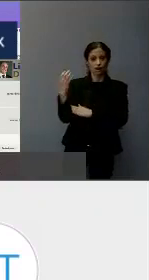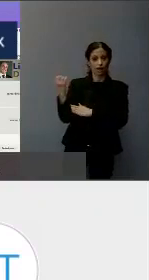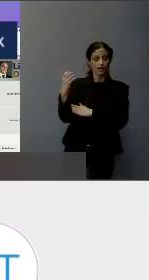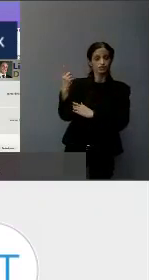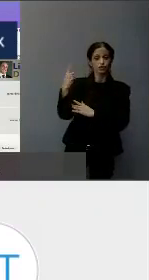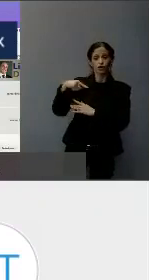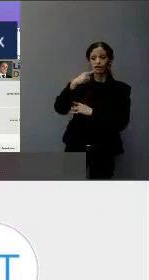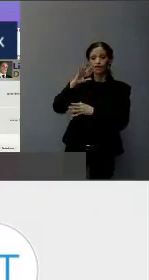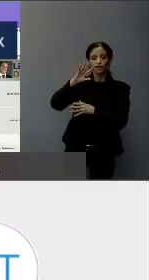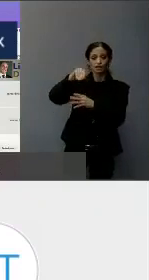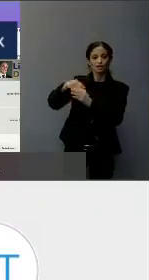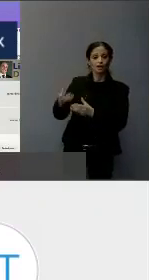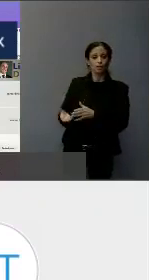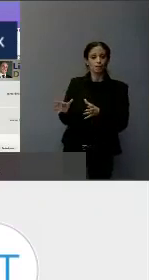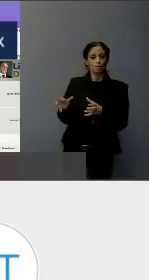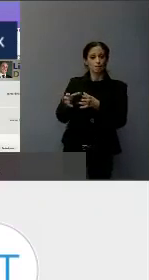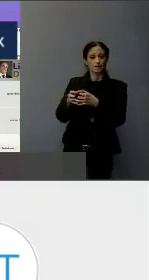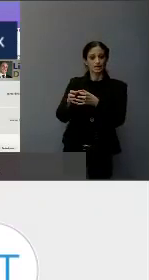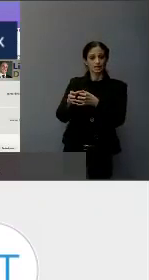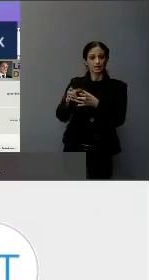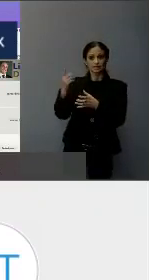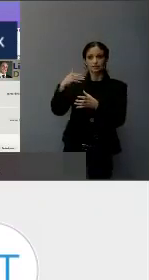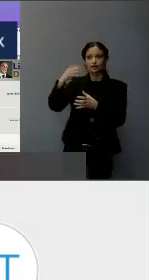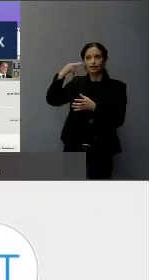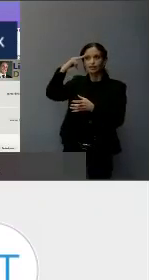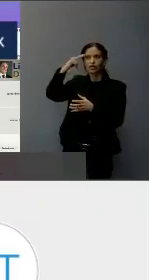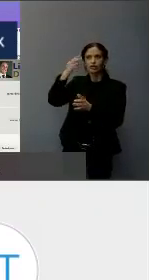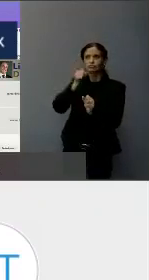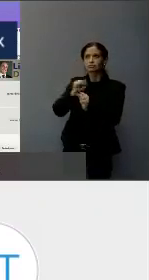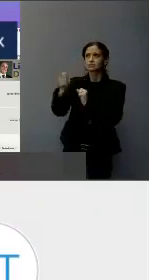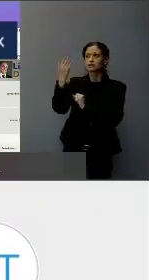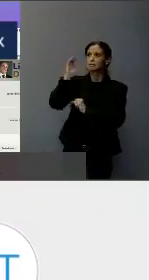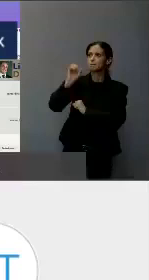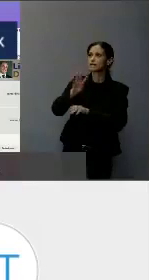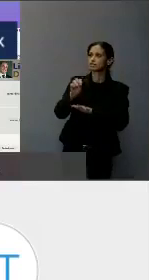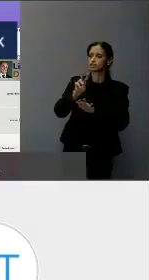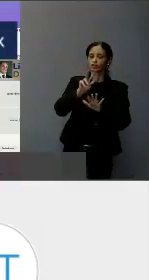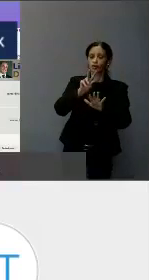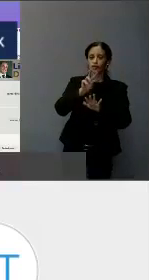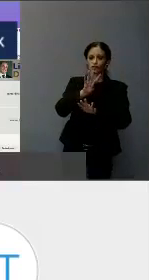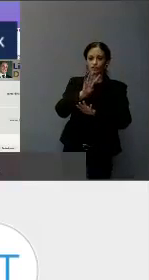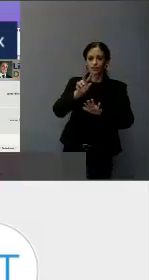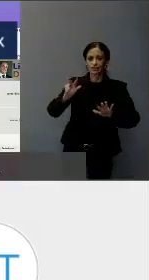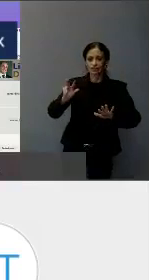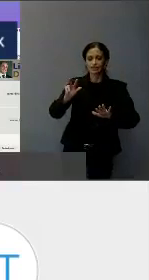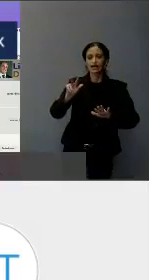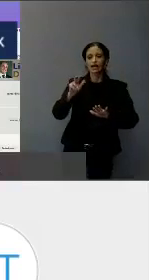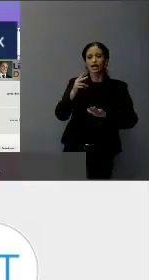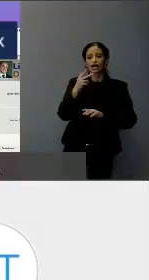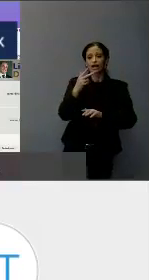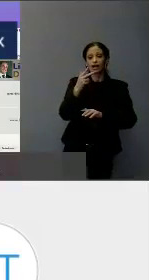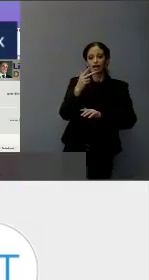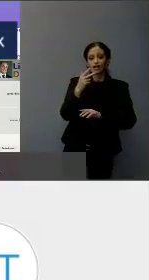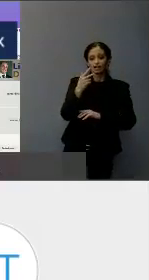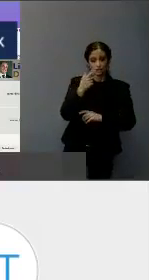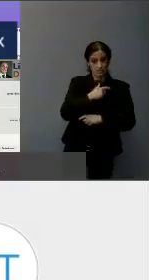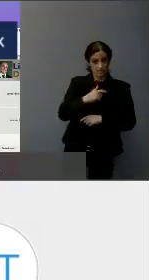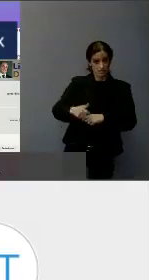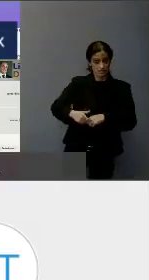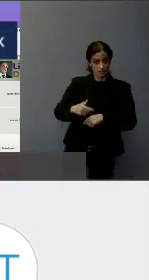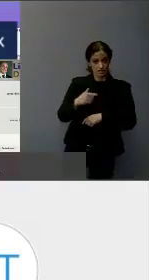che ricorda i fatti del 1993 quando sindaco di genova fino